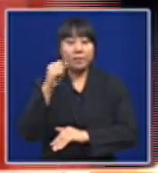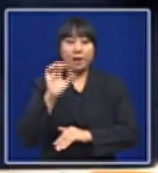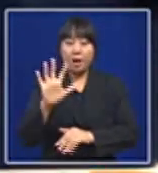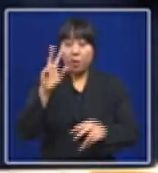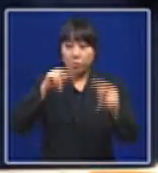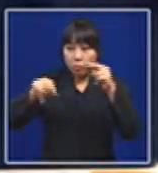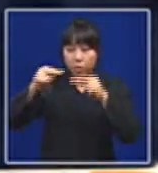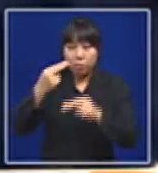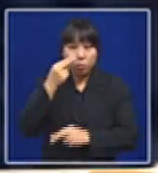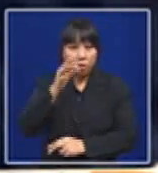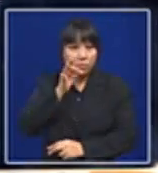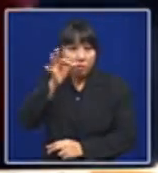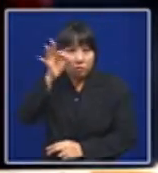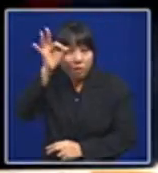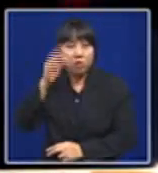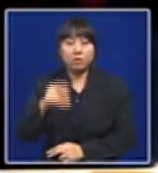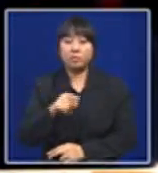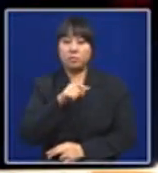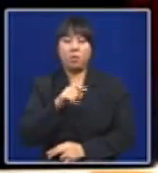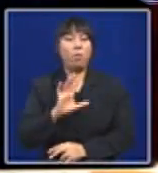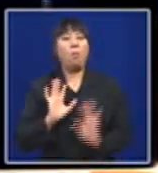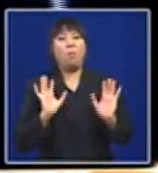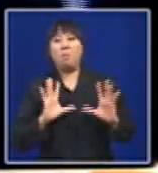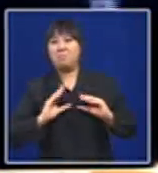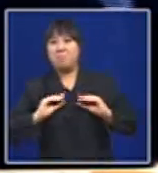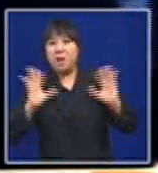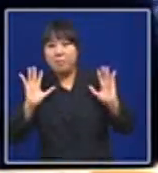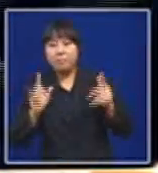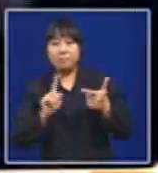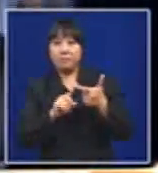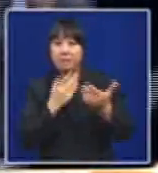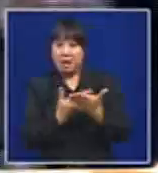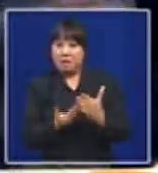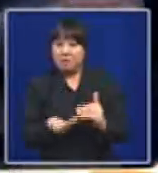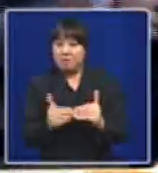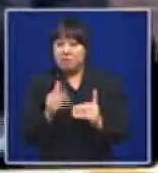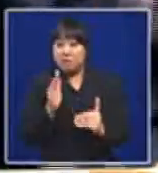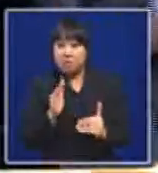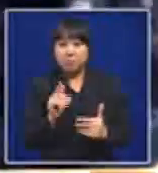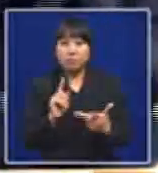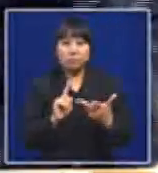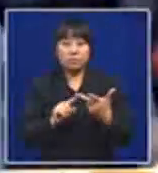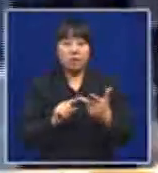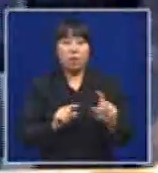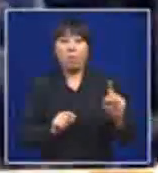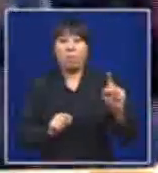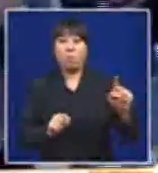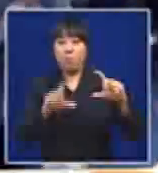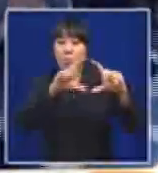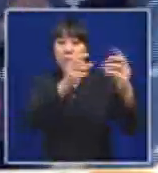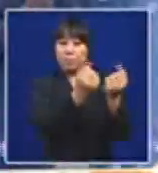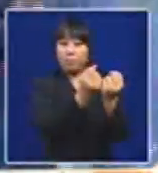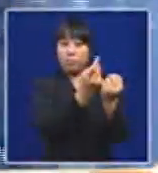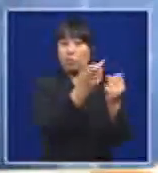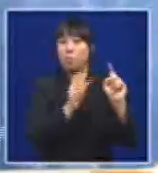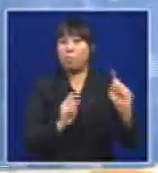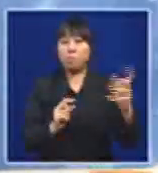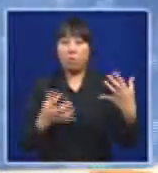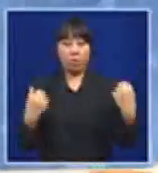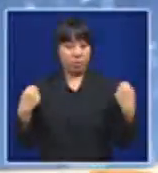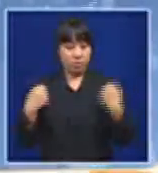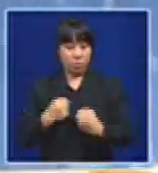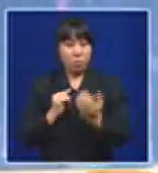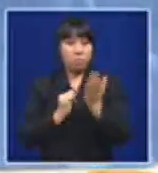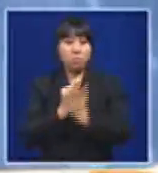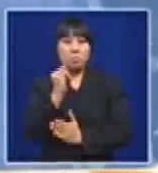อบข้อร้องเรียนเช่นปฏิเสธผู้โดยสารเก็บค่าโดยสารเกินอัตราไม่กดมิเตอร์โดยสารแต่งกายไม่ถูกต้องต